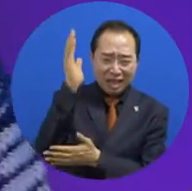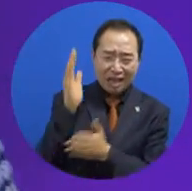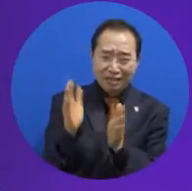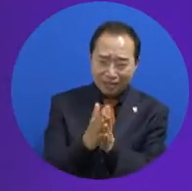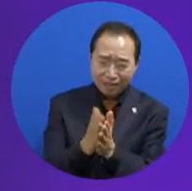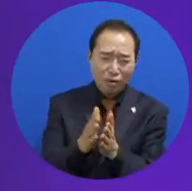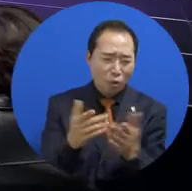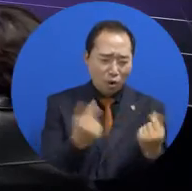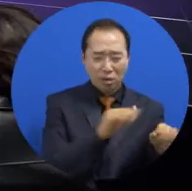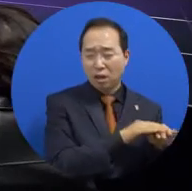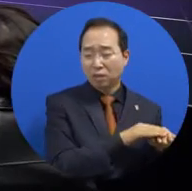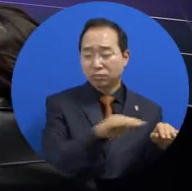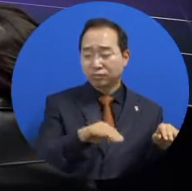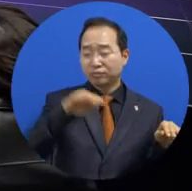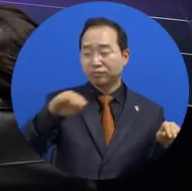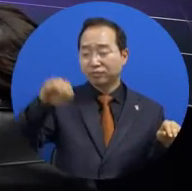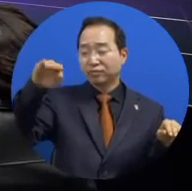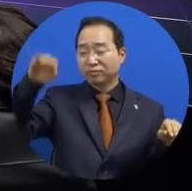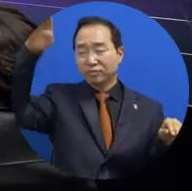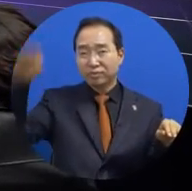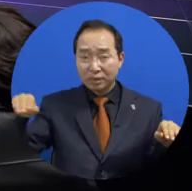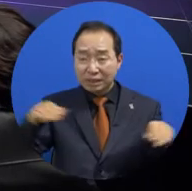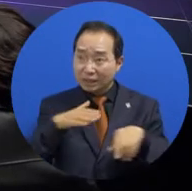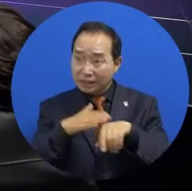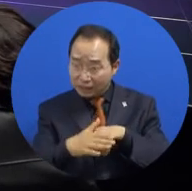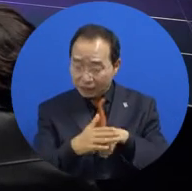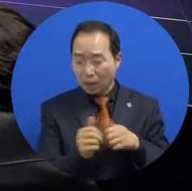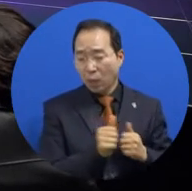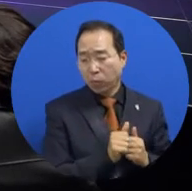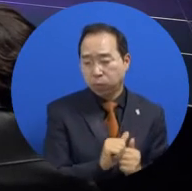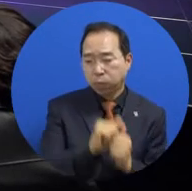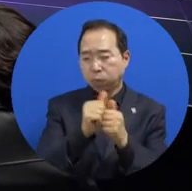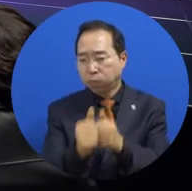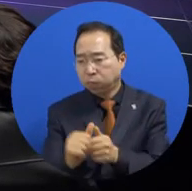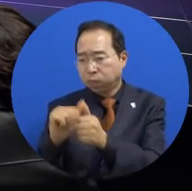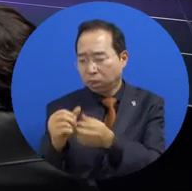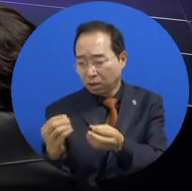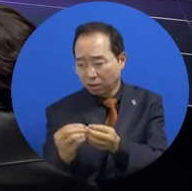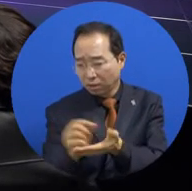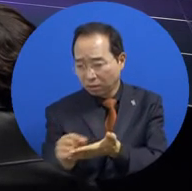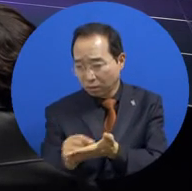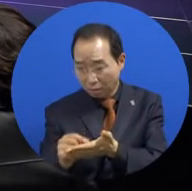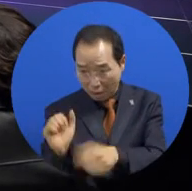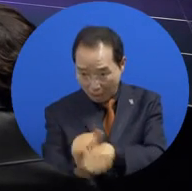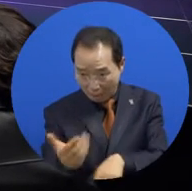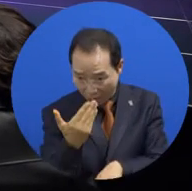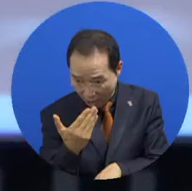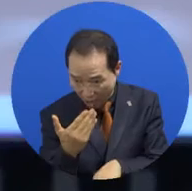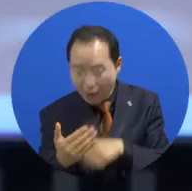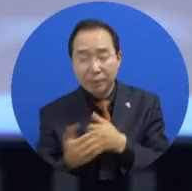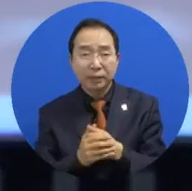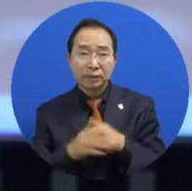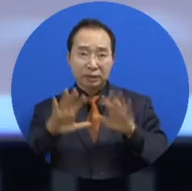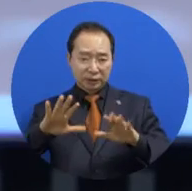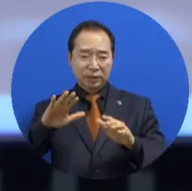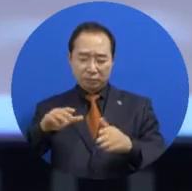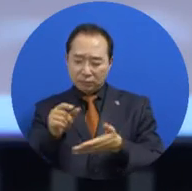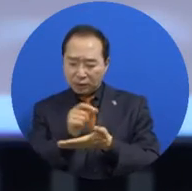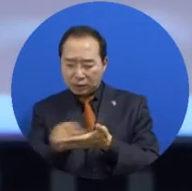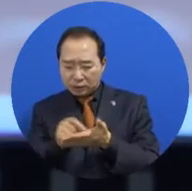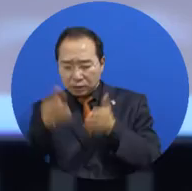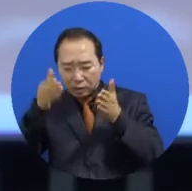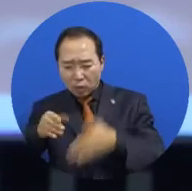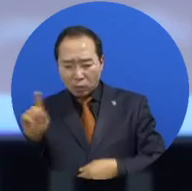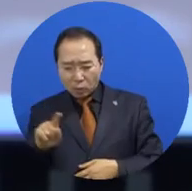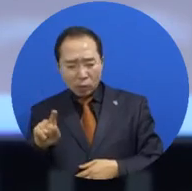타야 되거든요. 요거를 훈련을 하면 내가 어떤 상황에서 지금이